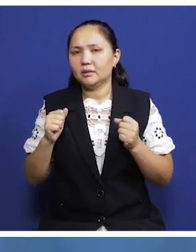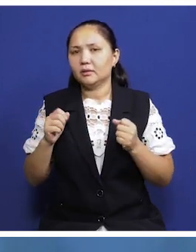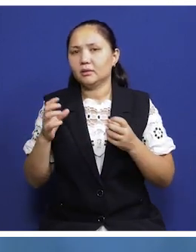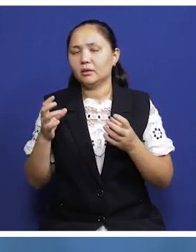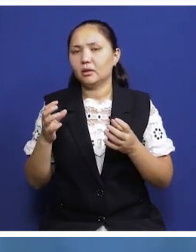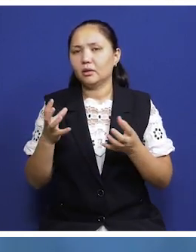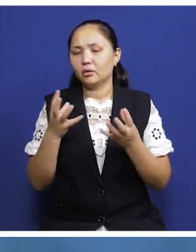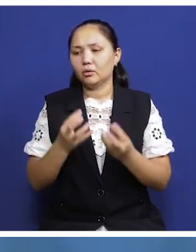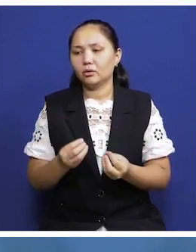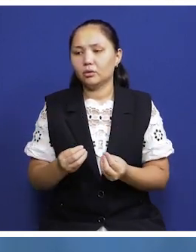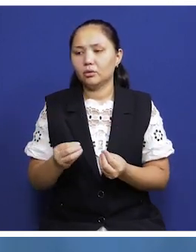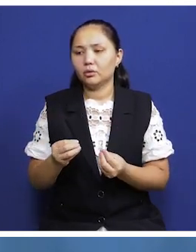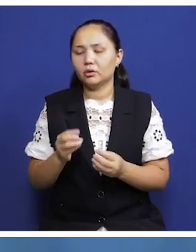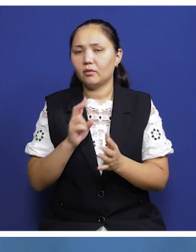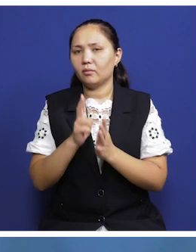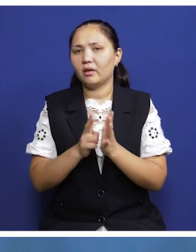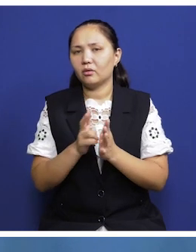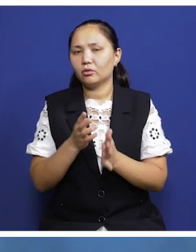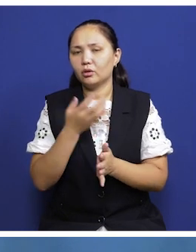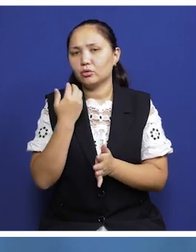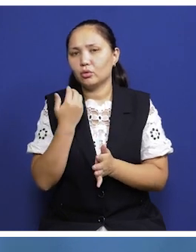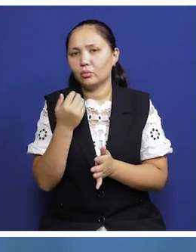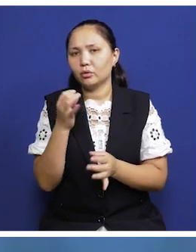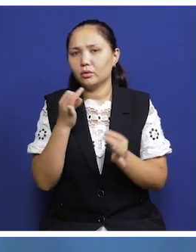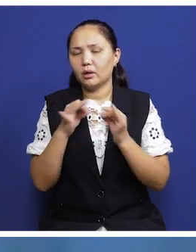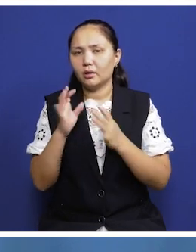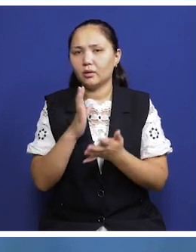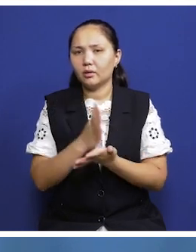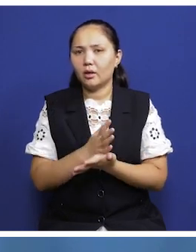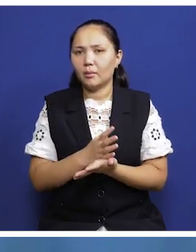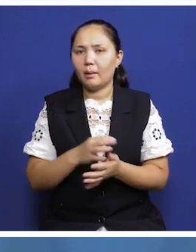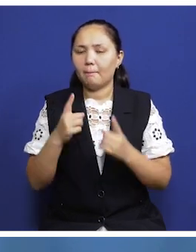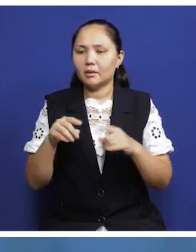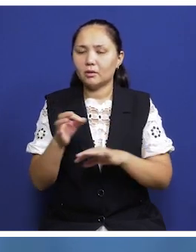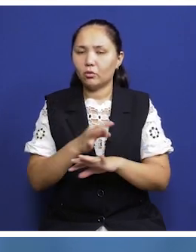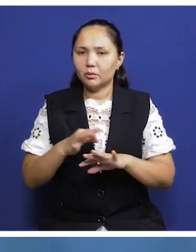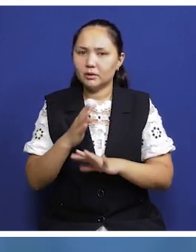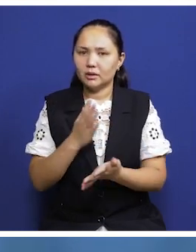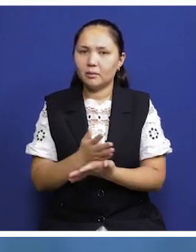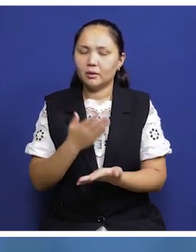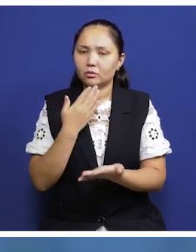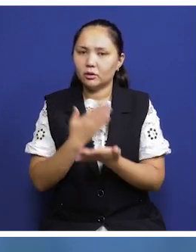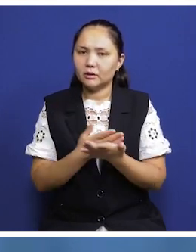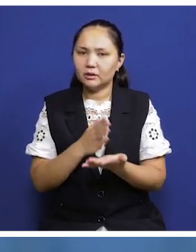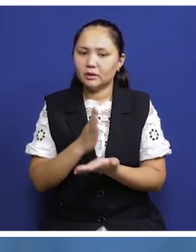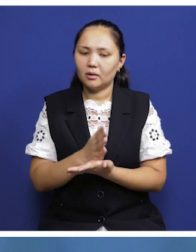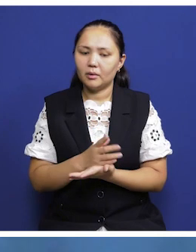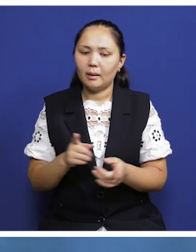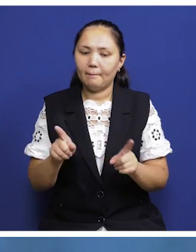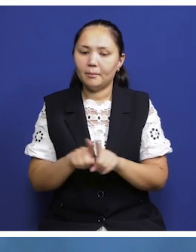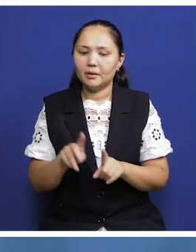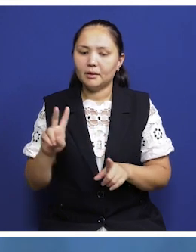кезде вагон болмай қалады көмір таситын. Себебі басқа облыстарда бар, оларда сұраныстар бар. Сонымен